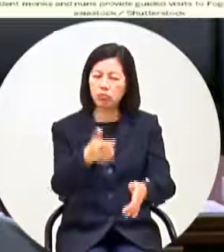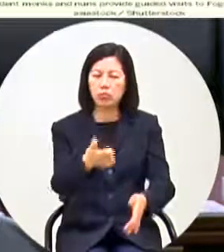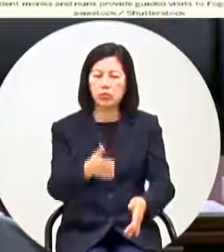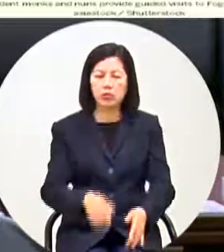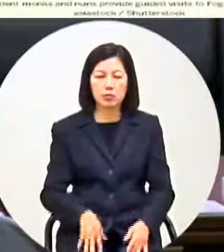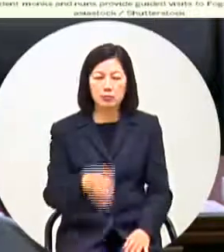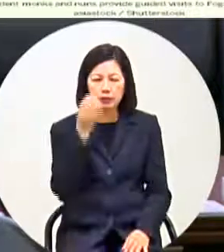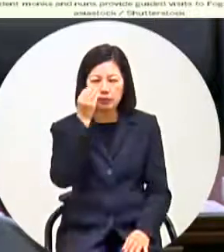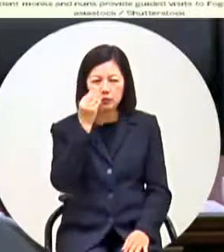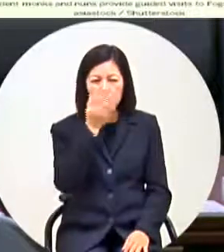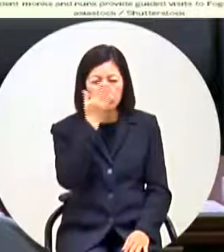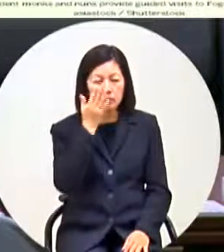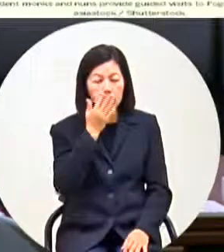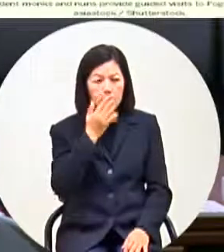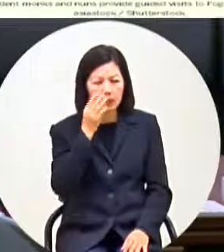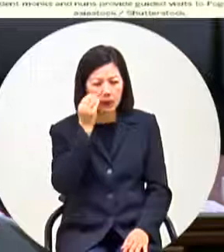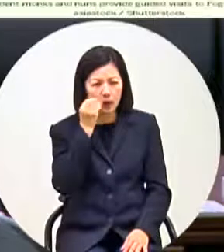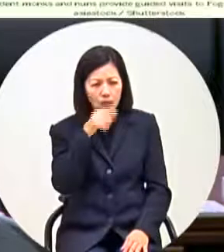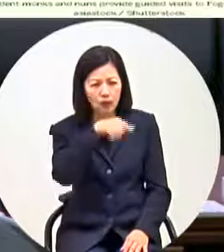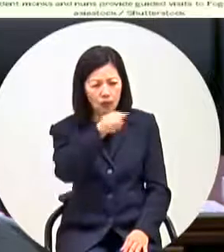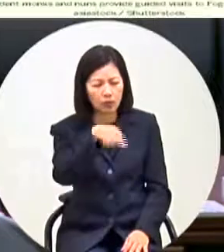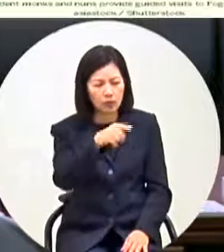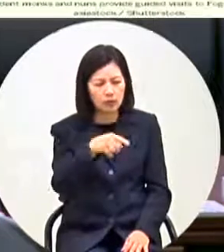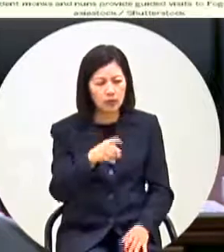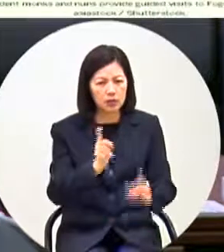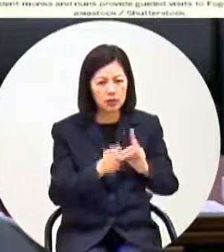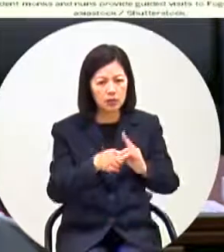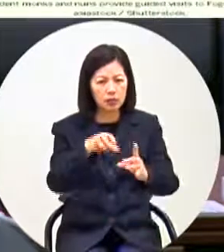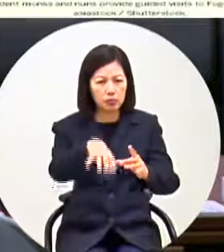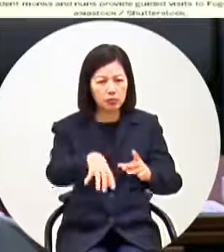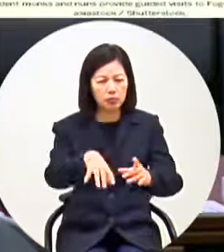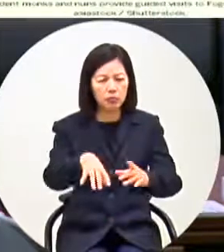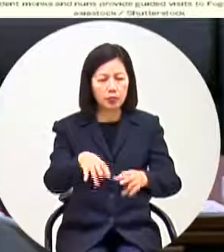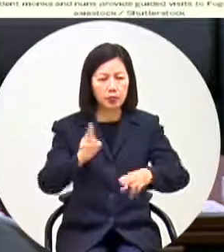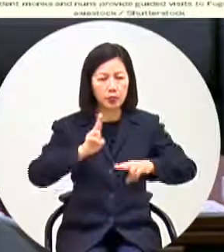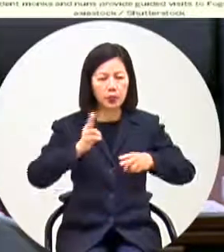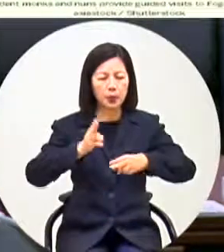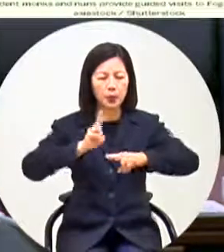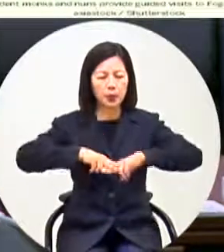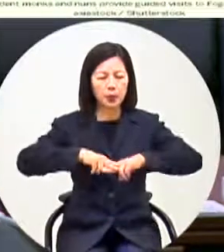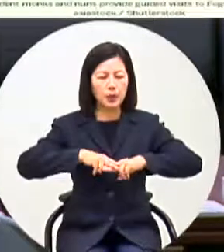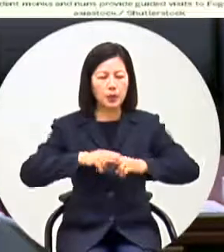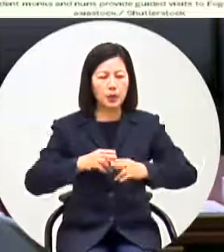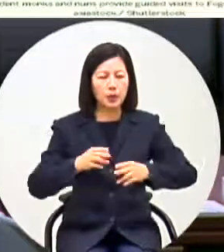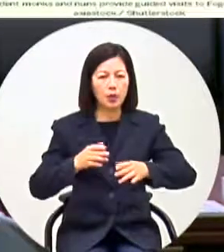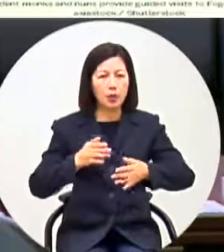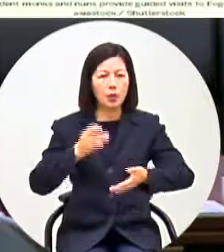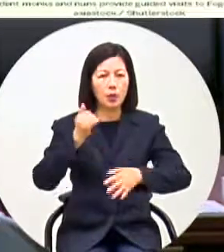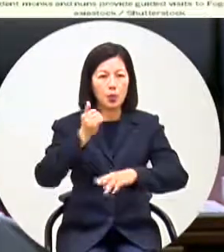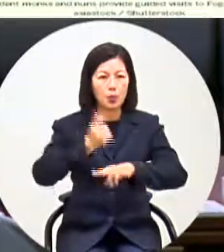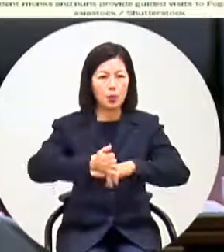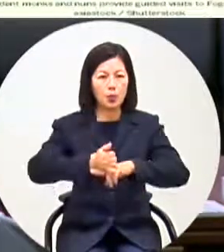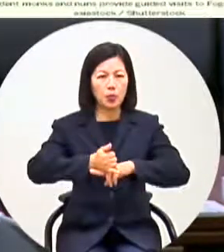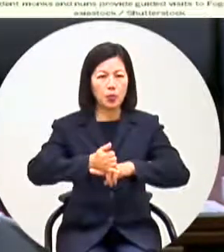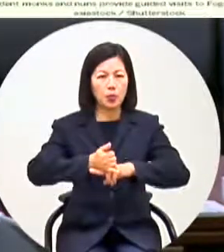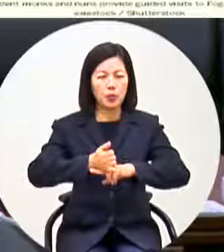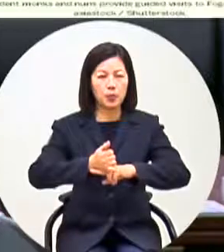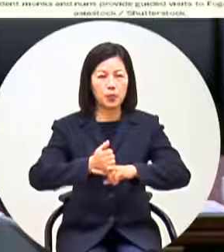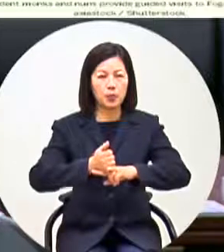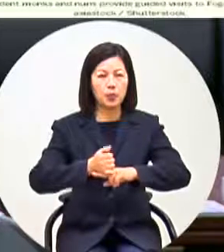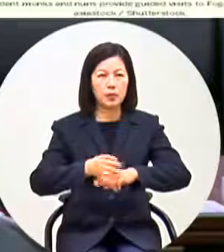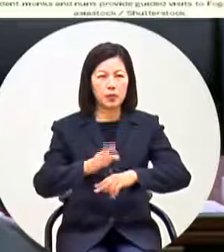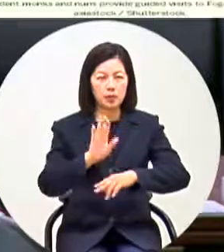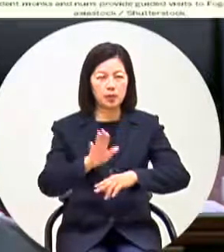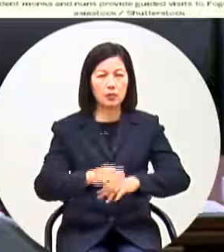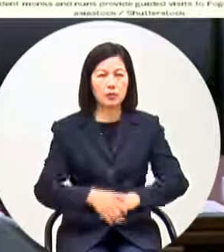哈，那其实都非常吸引我们的世界各地的一些国